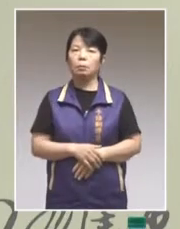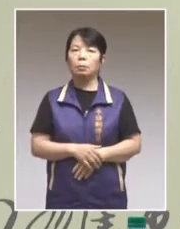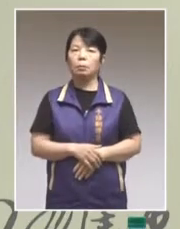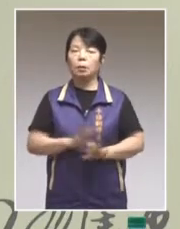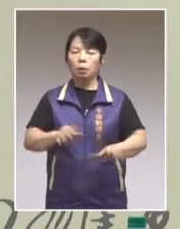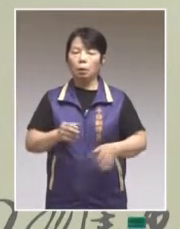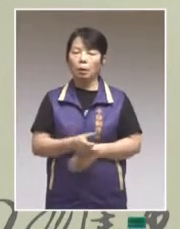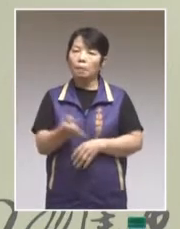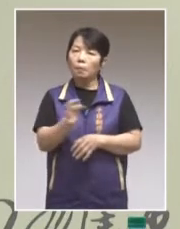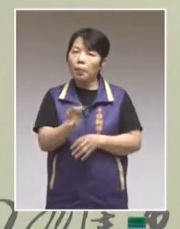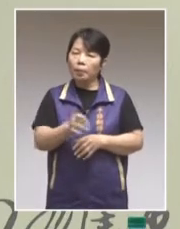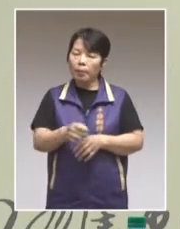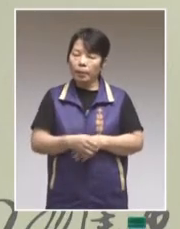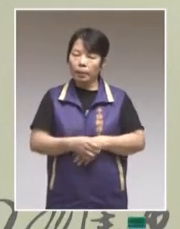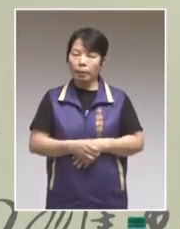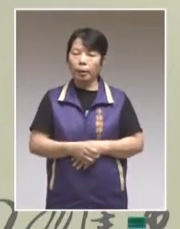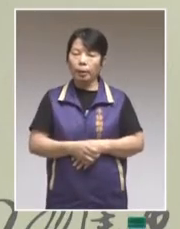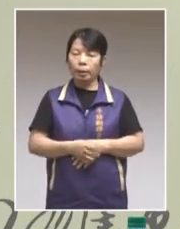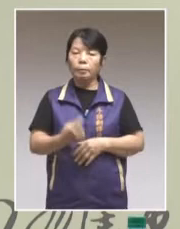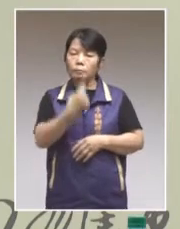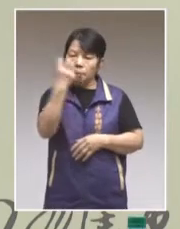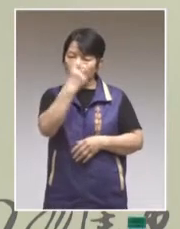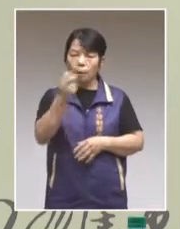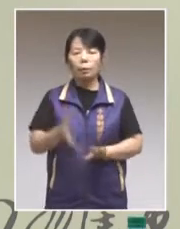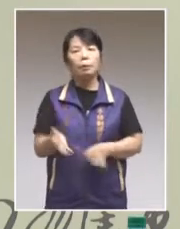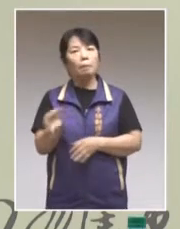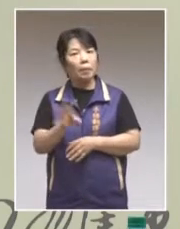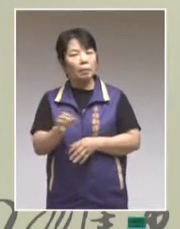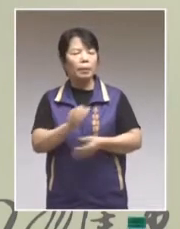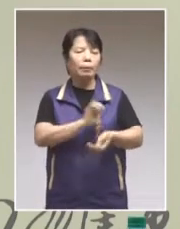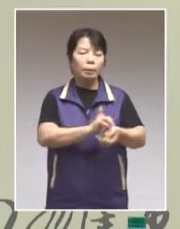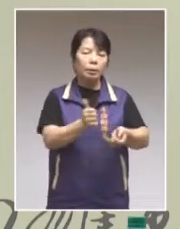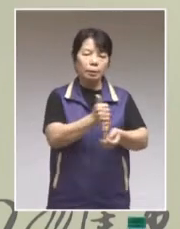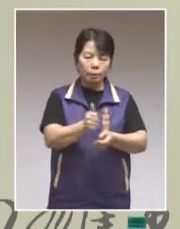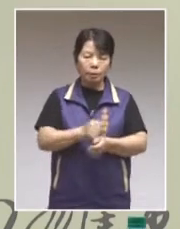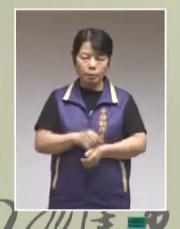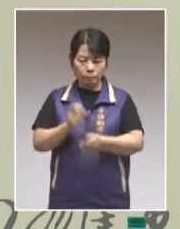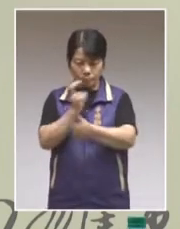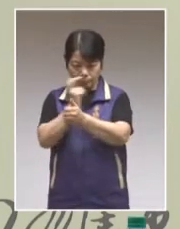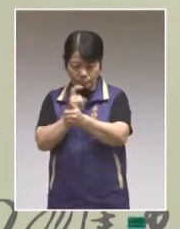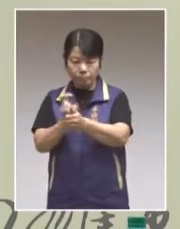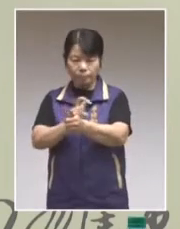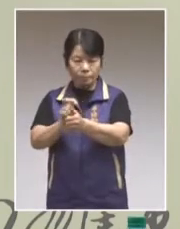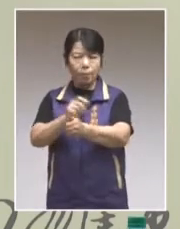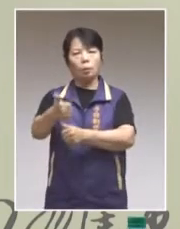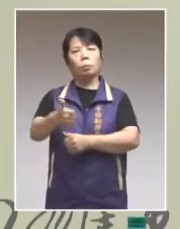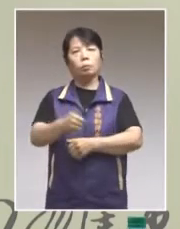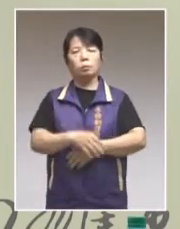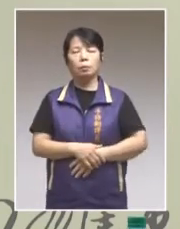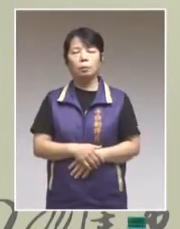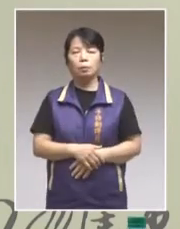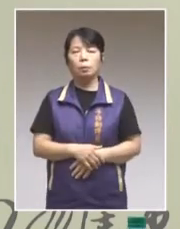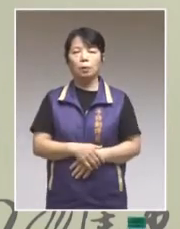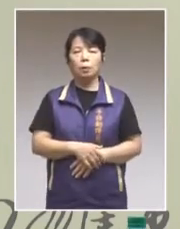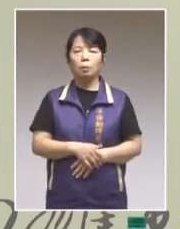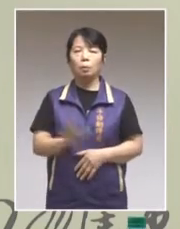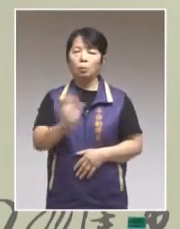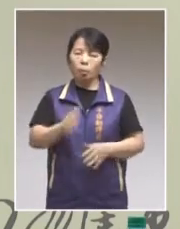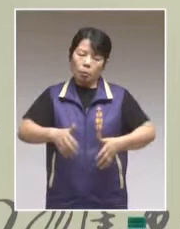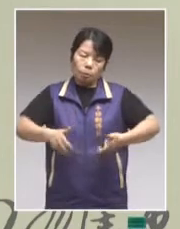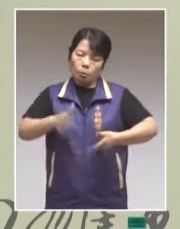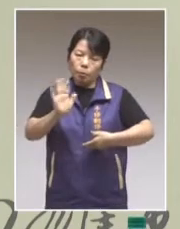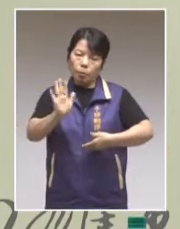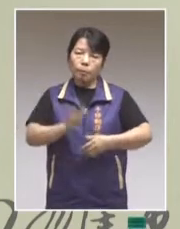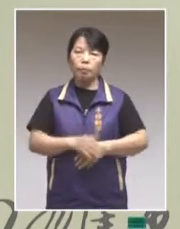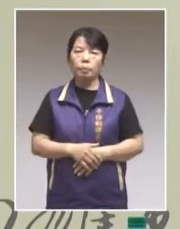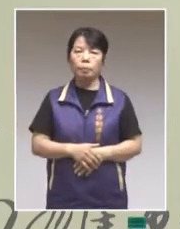提供免费的快筛试剂，你更免开钱，啊，佮有医生甲你看，安尼咪做好，好、哦。啊，所以不用太紧张哈，就